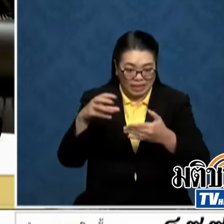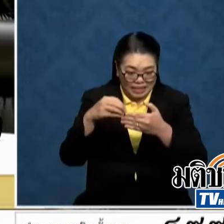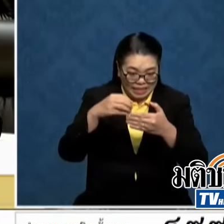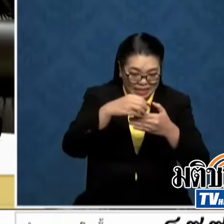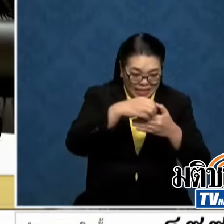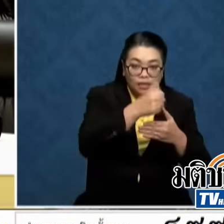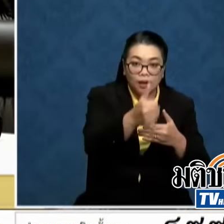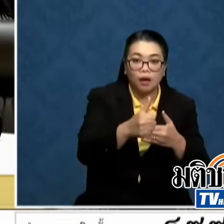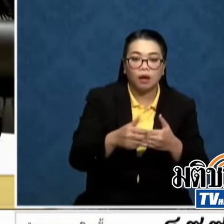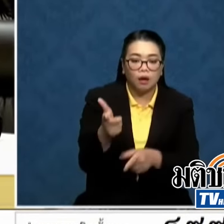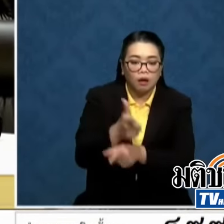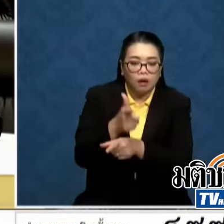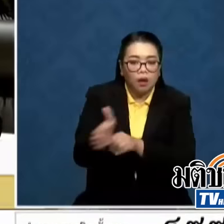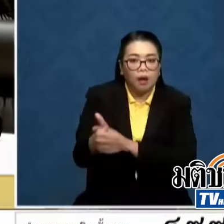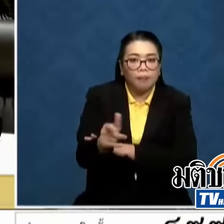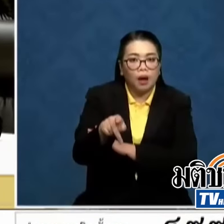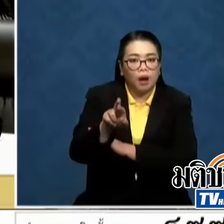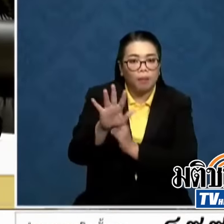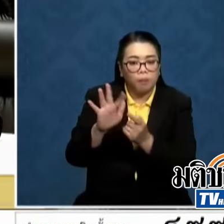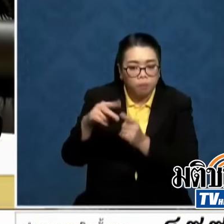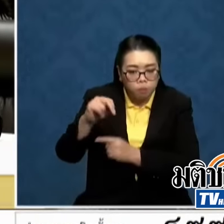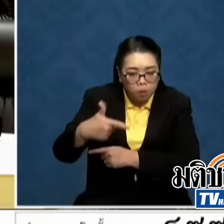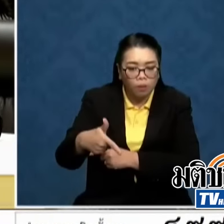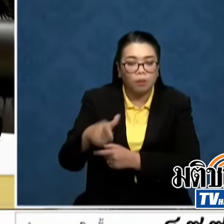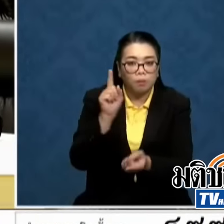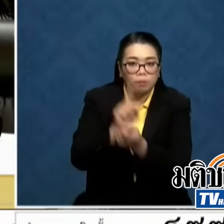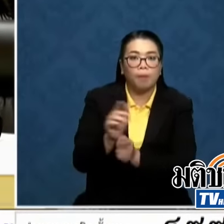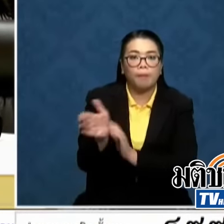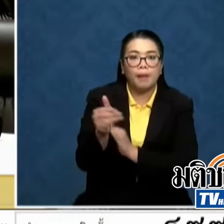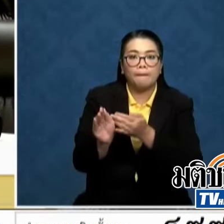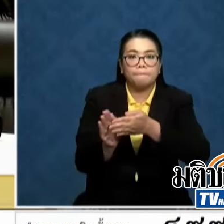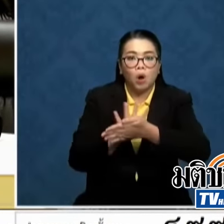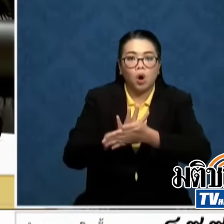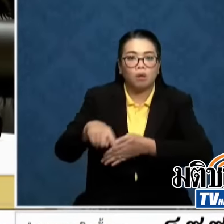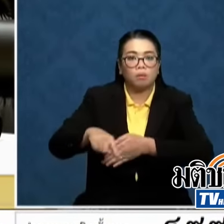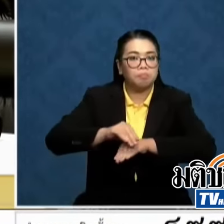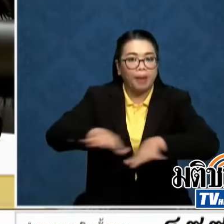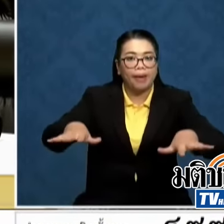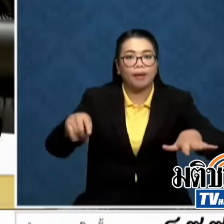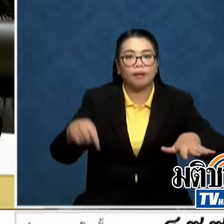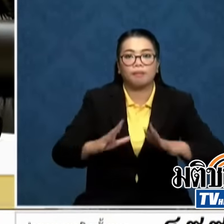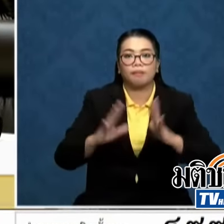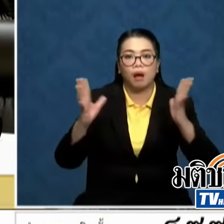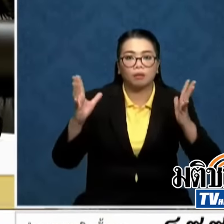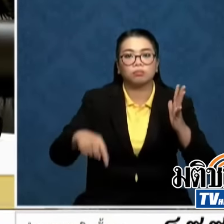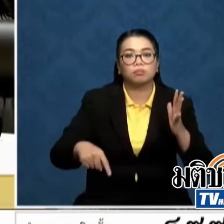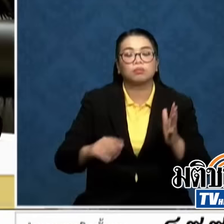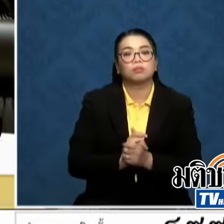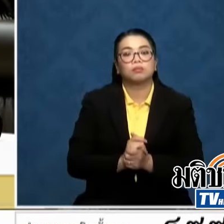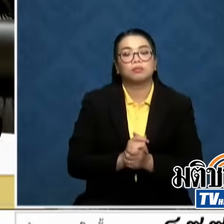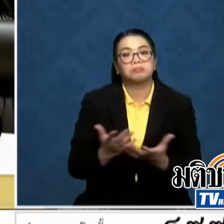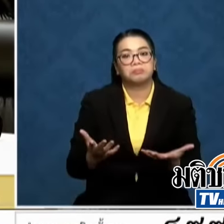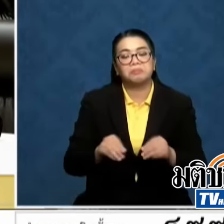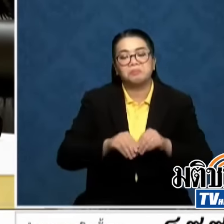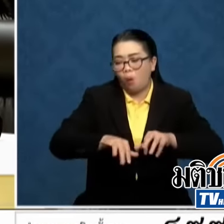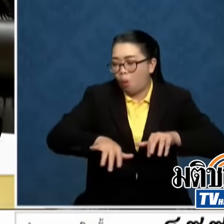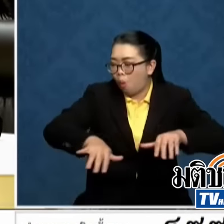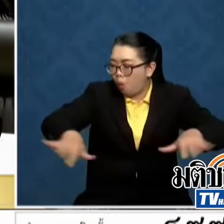างดำเนี่ยบ่อเลี้ยงปลากระพงพบปลาหมอคางดำแล้วนี่คือสิ่งที่มันเกิดขึ้นเพราะฉะนั้น